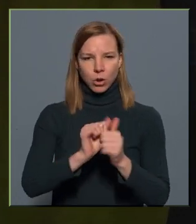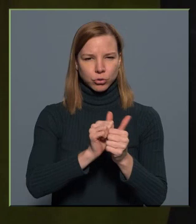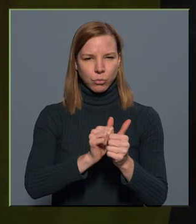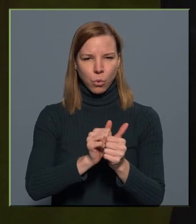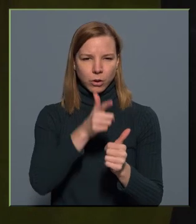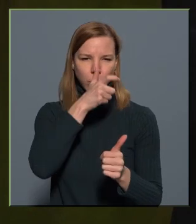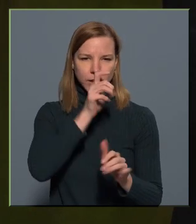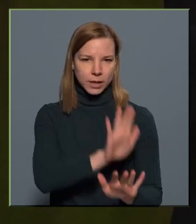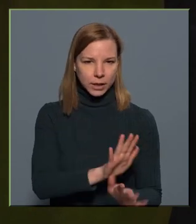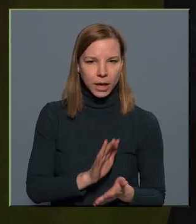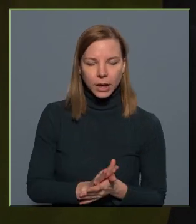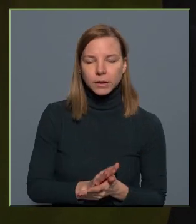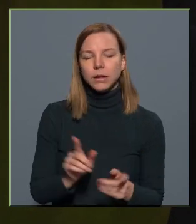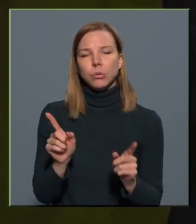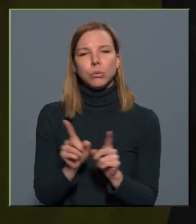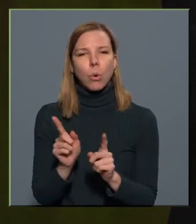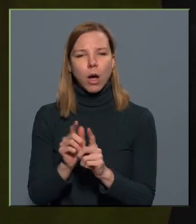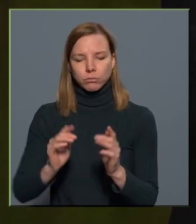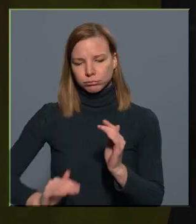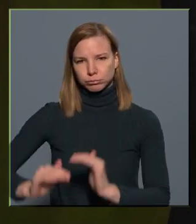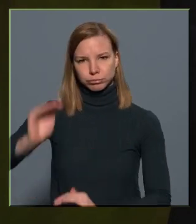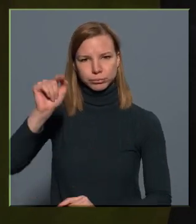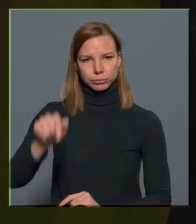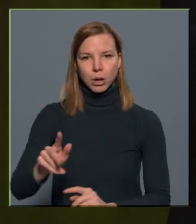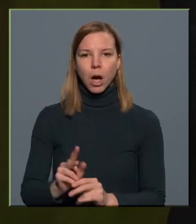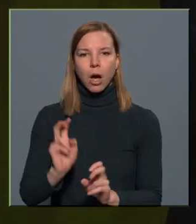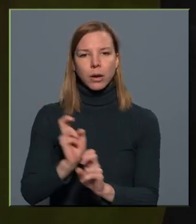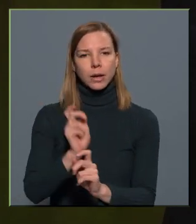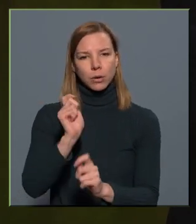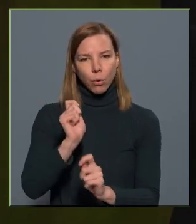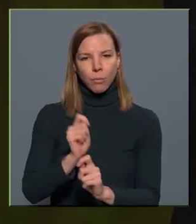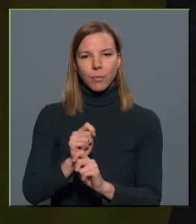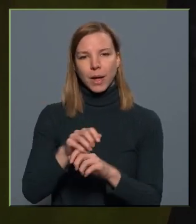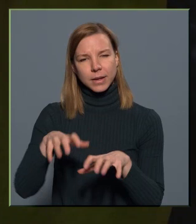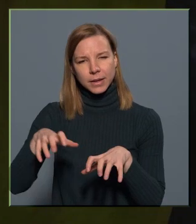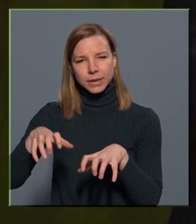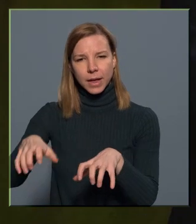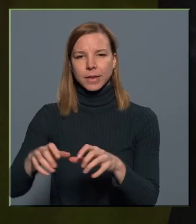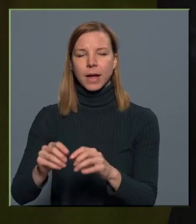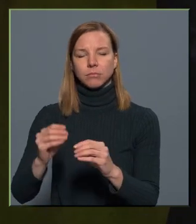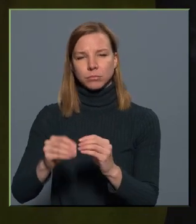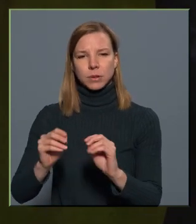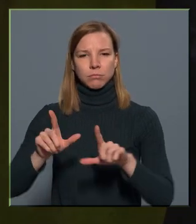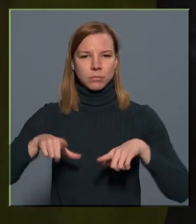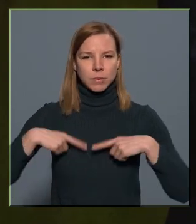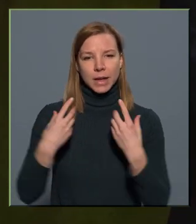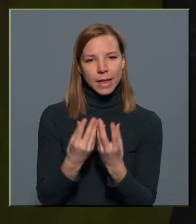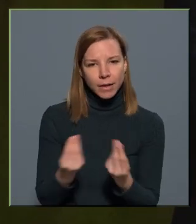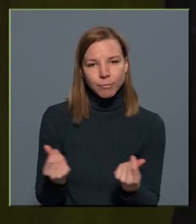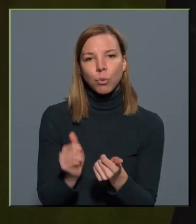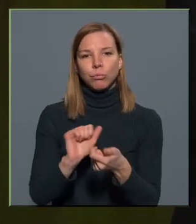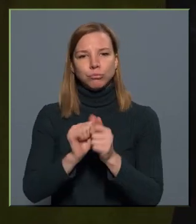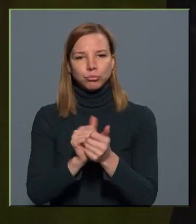olyan emberek, akik Kőbányán tesznek azért, hogy az életmódjuk, a sport